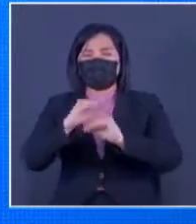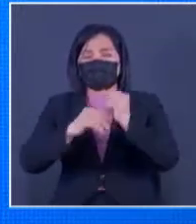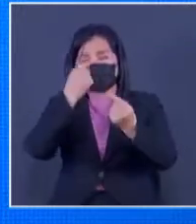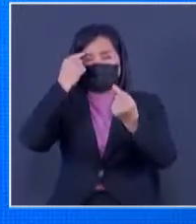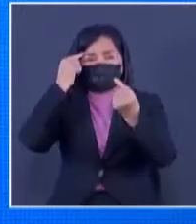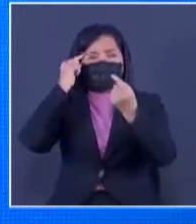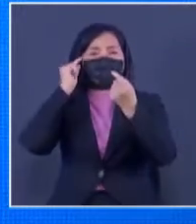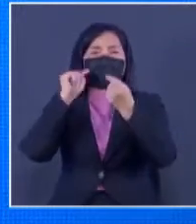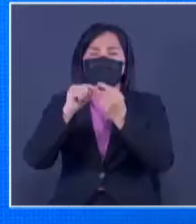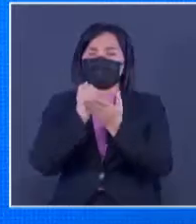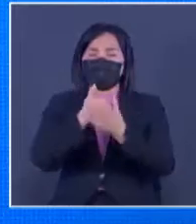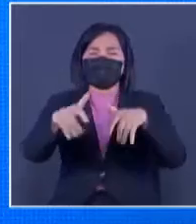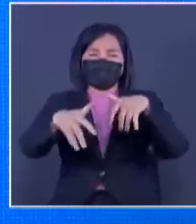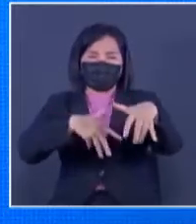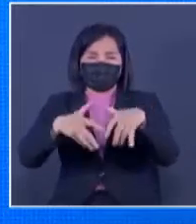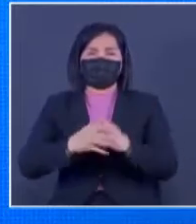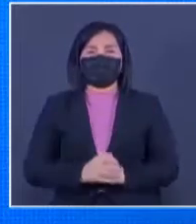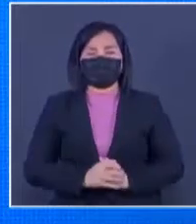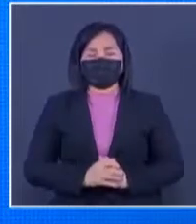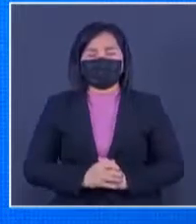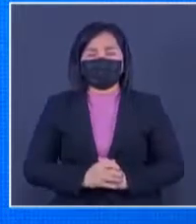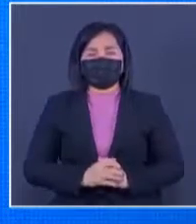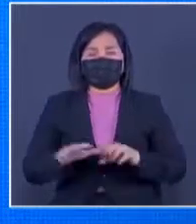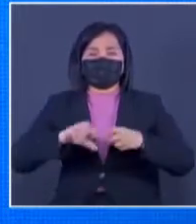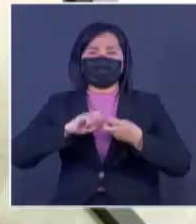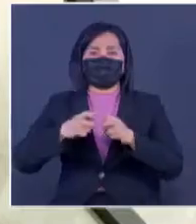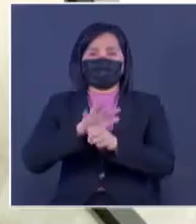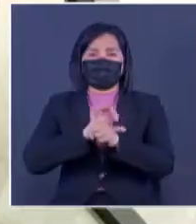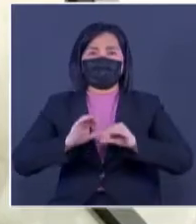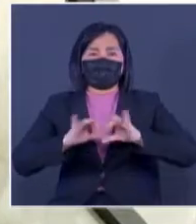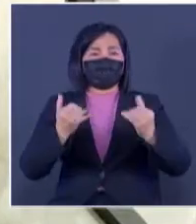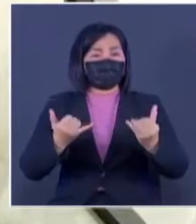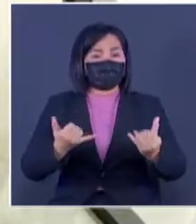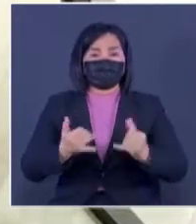ยเหลือพี่น้องประชาชนท่ามกลางวิกฤตการระบาดของโควิด -19 ครับ